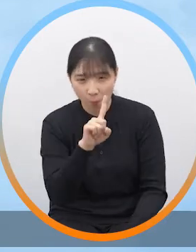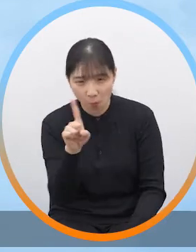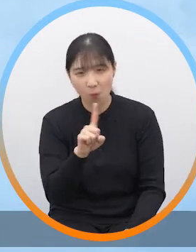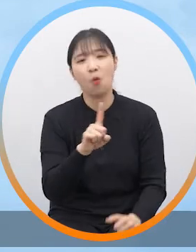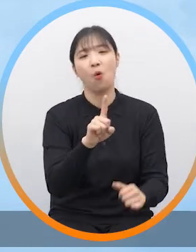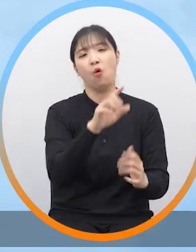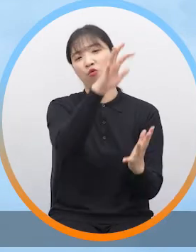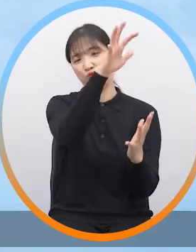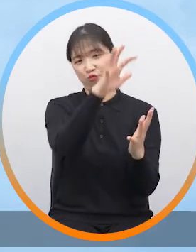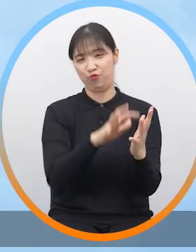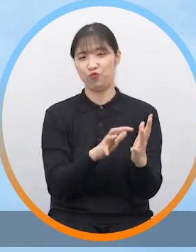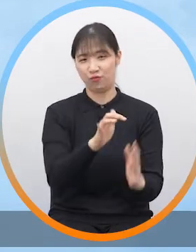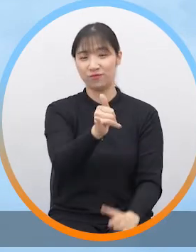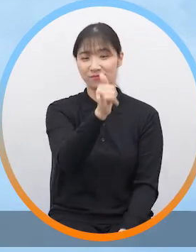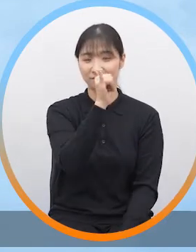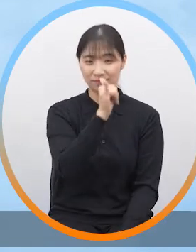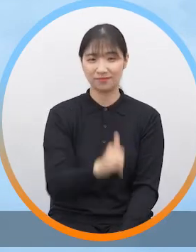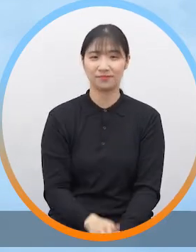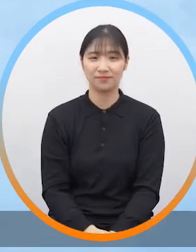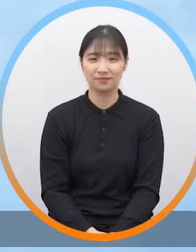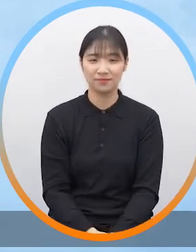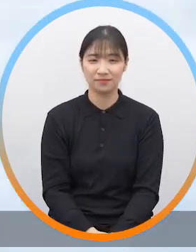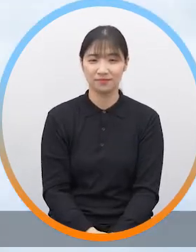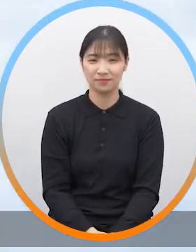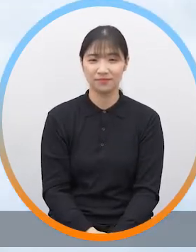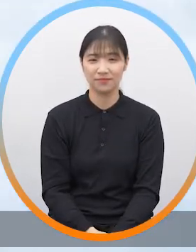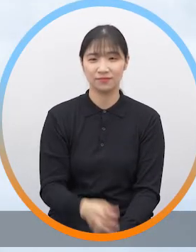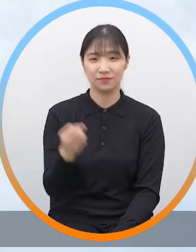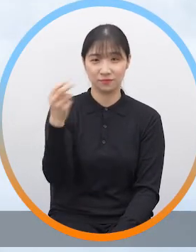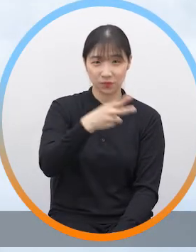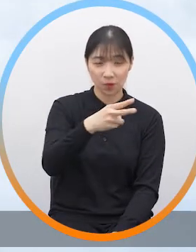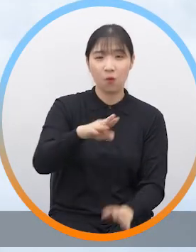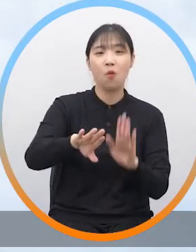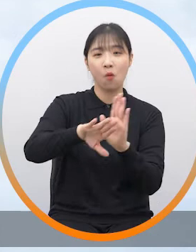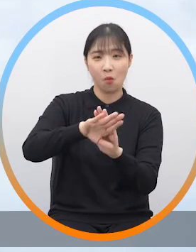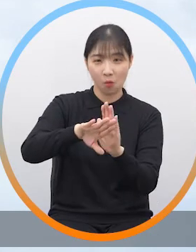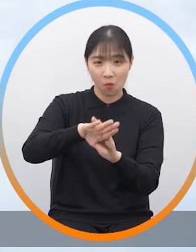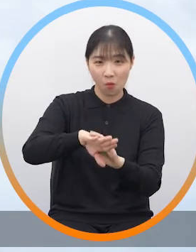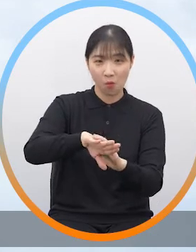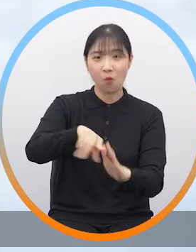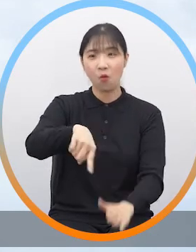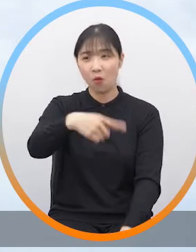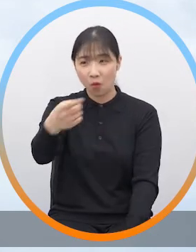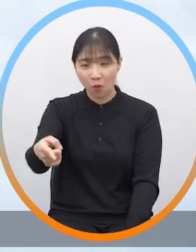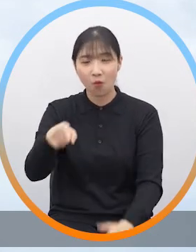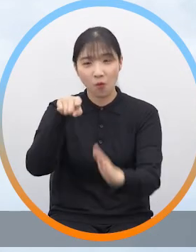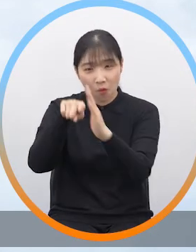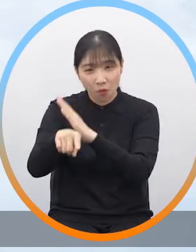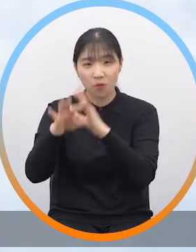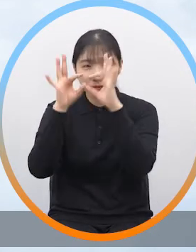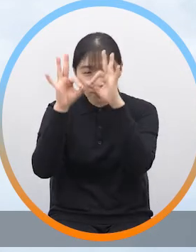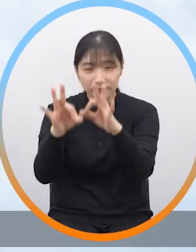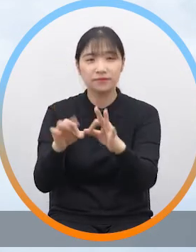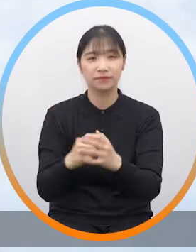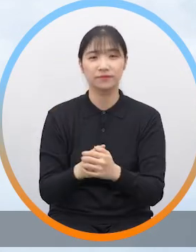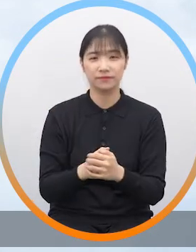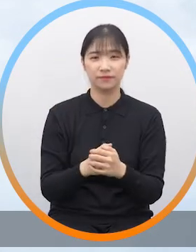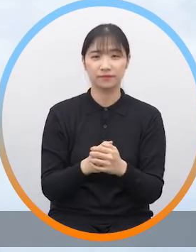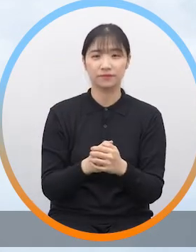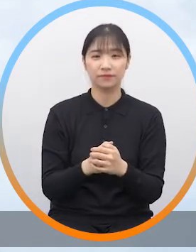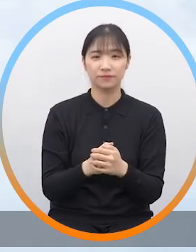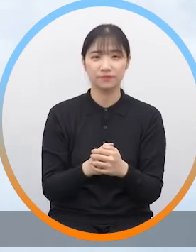이런 것들이 이제 쭉 있단 말이죠. 이 왕인사당에서 오른편으로 가면은